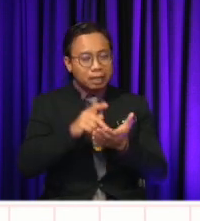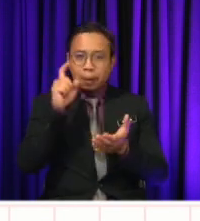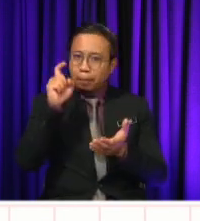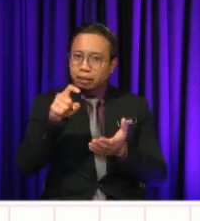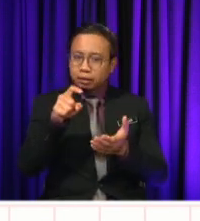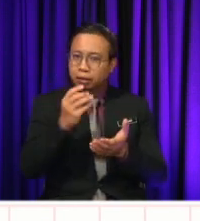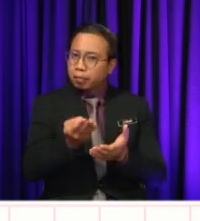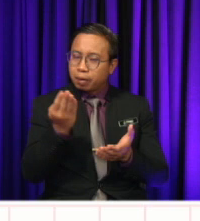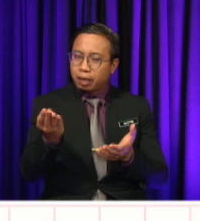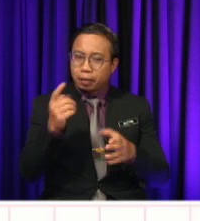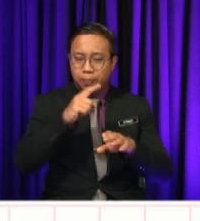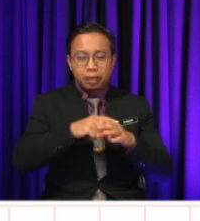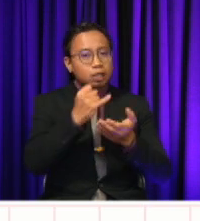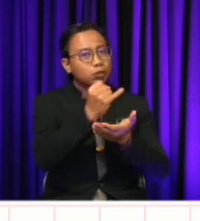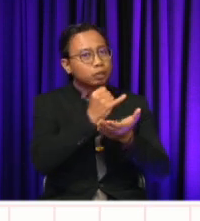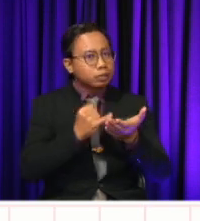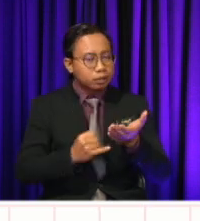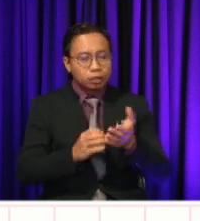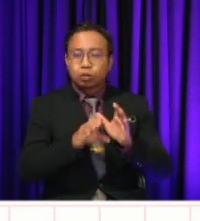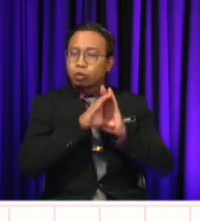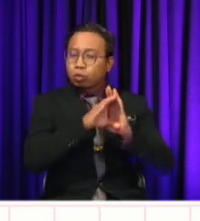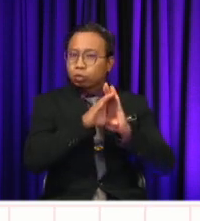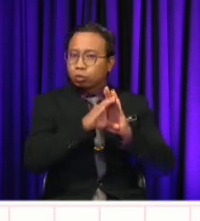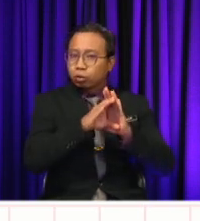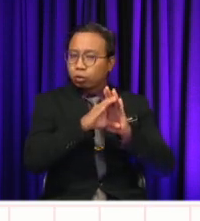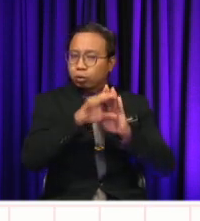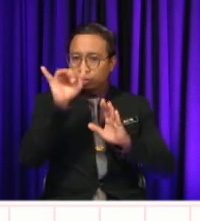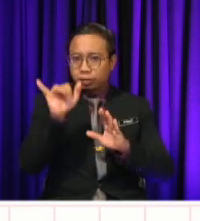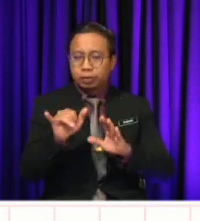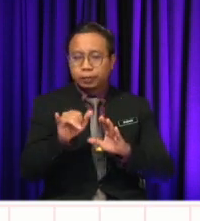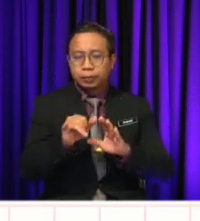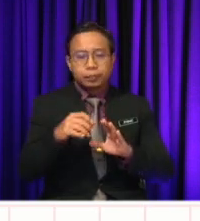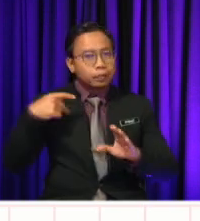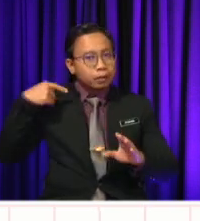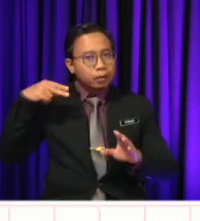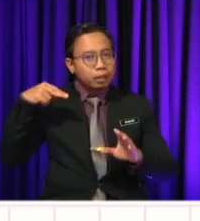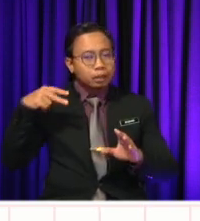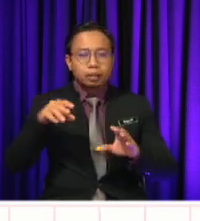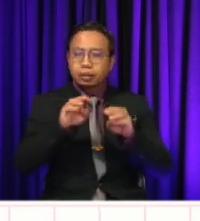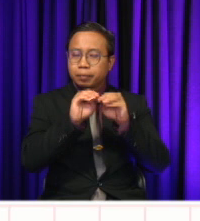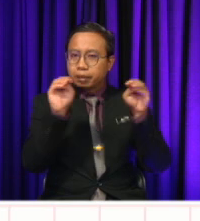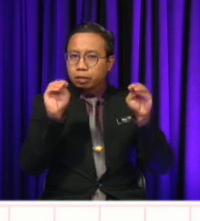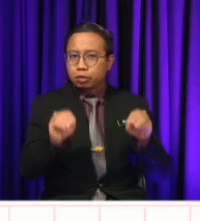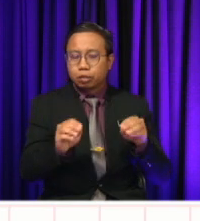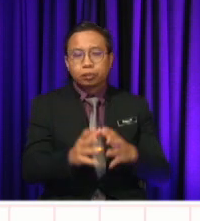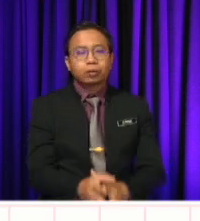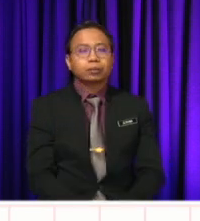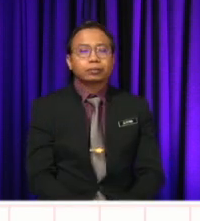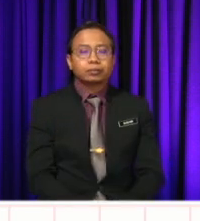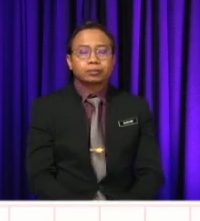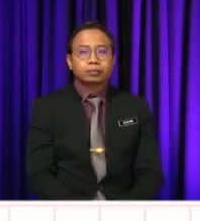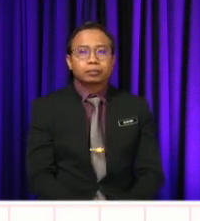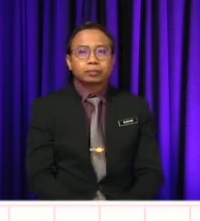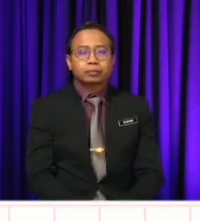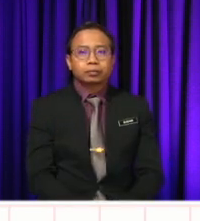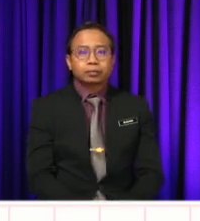komponen-komponen pada lukisan contohnya kaki meja Oke kita ada kaki